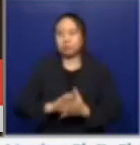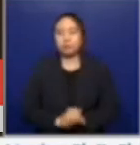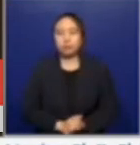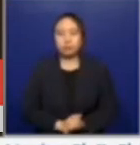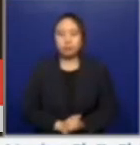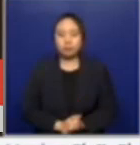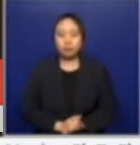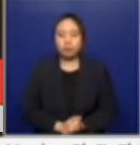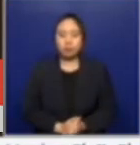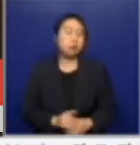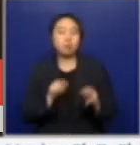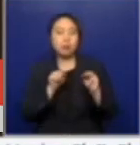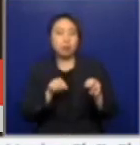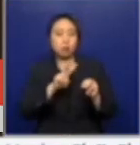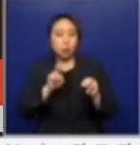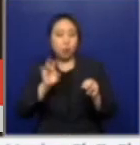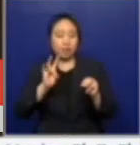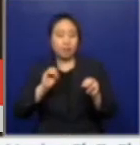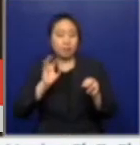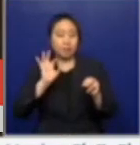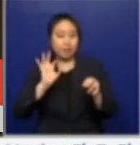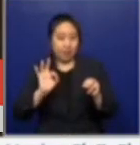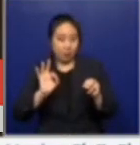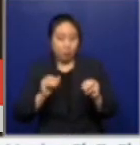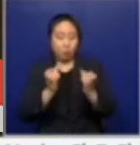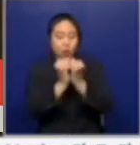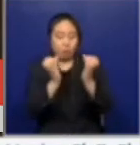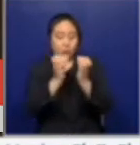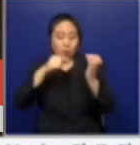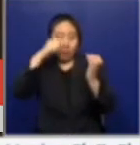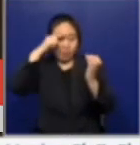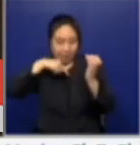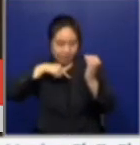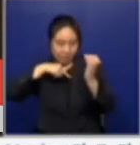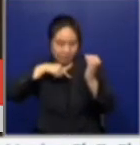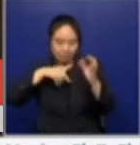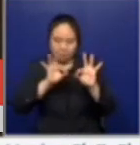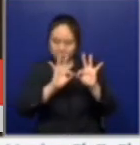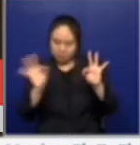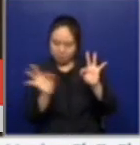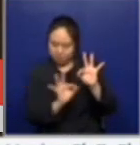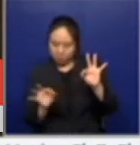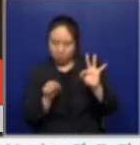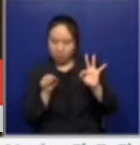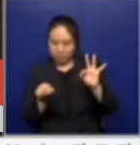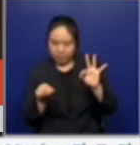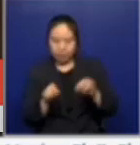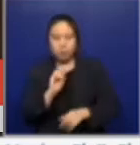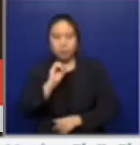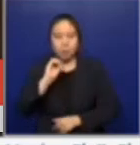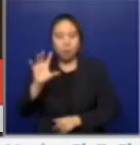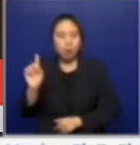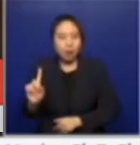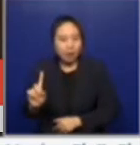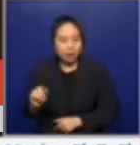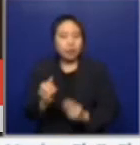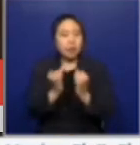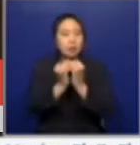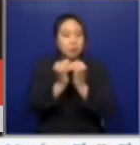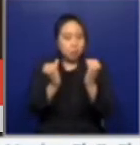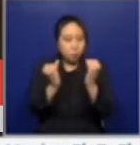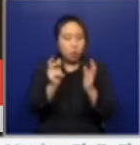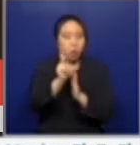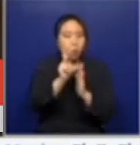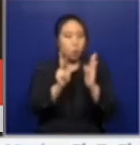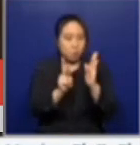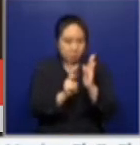ตามมาตรา279ของรัฐธรรมนูญแห่งราชอาณาจักรไทยได้บัญญัติรับรอง ความชอบด้วยรัฐธรรมนูญและกฎหมาย